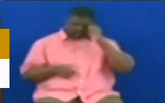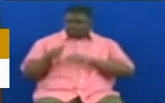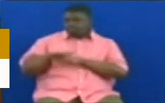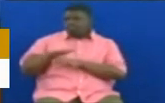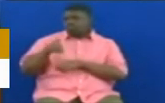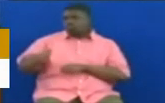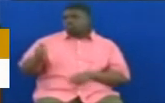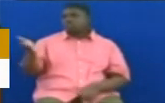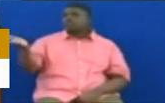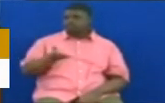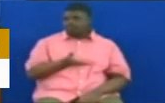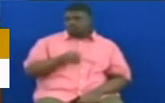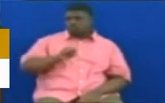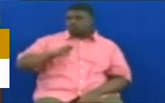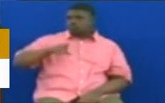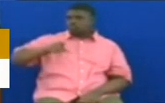Mheshimiwa Swale.